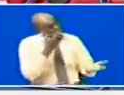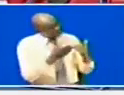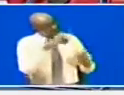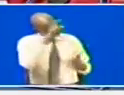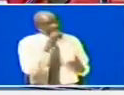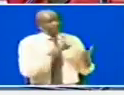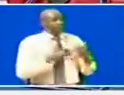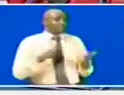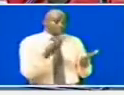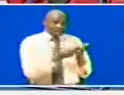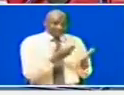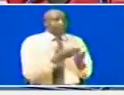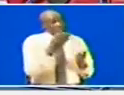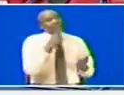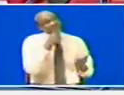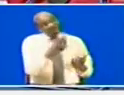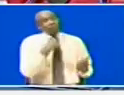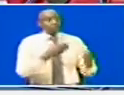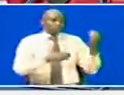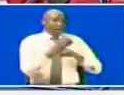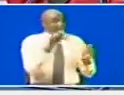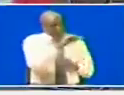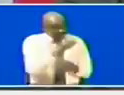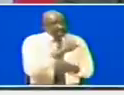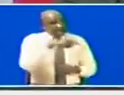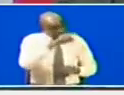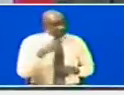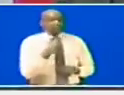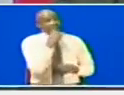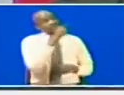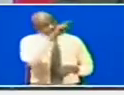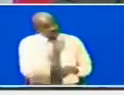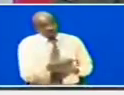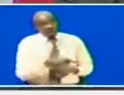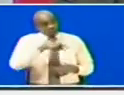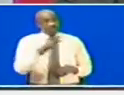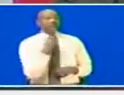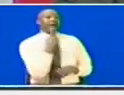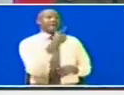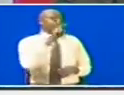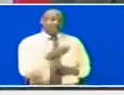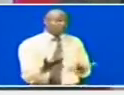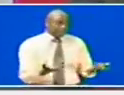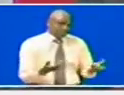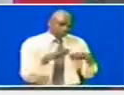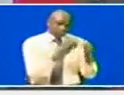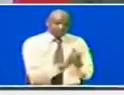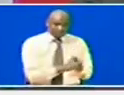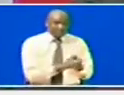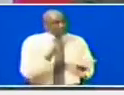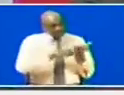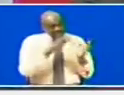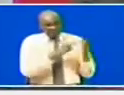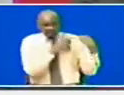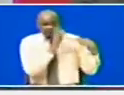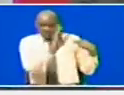yake, amesema mnunue gari. Zako hazitoshi. Ametoa 500, wewe lako ni moja tu, laki yako moja umetoa. Atakuwa amechukua jukumu lako